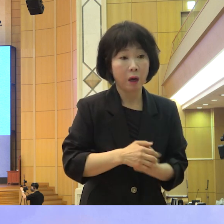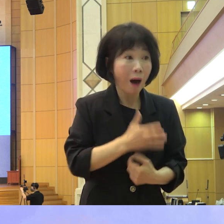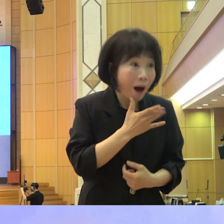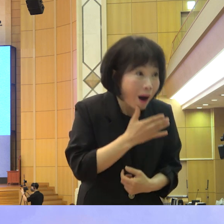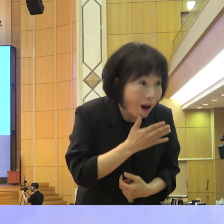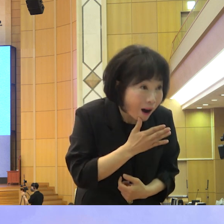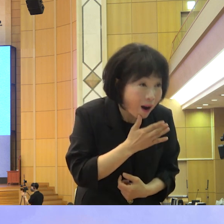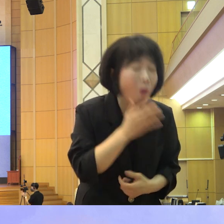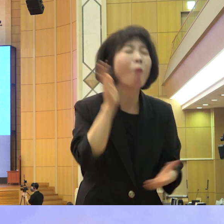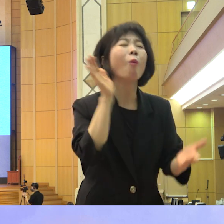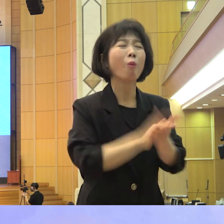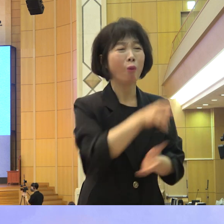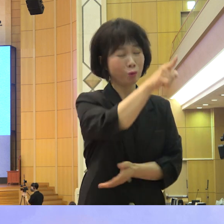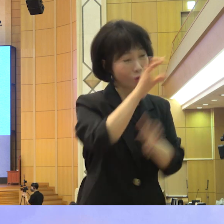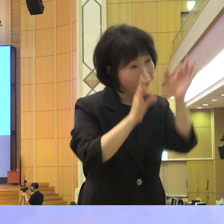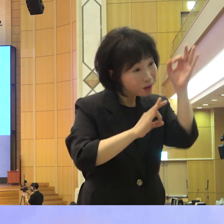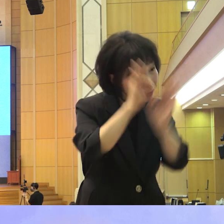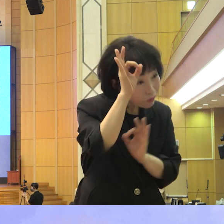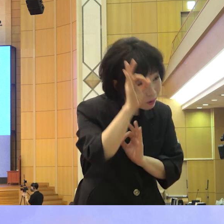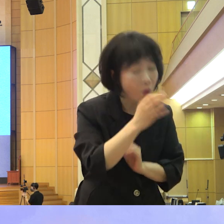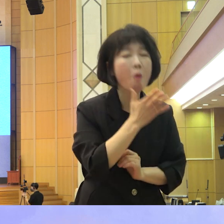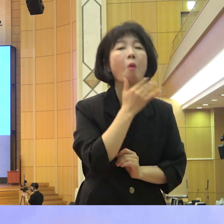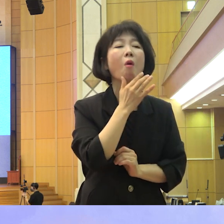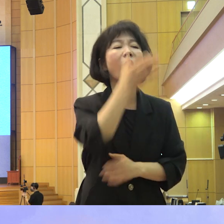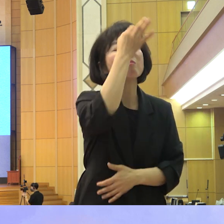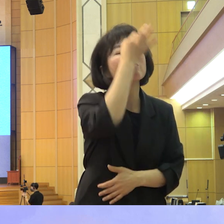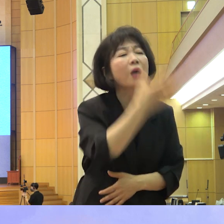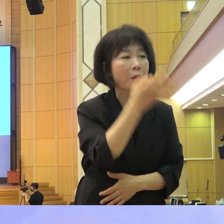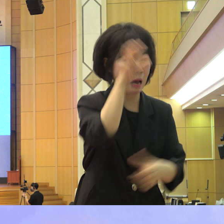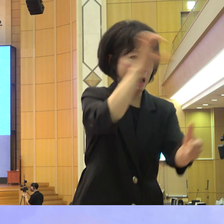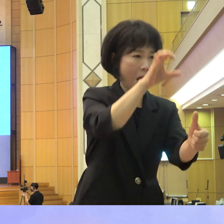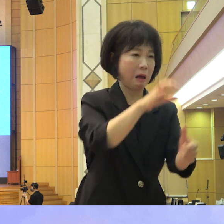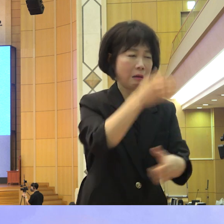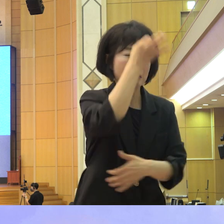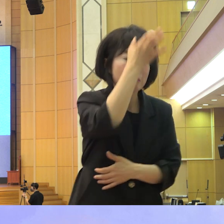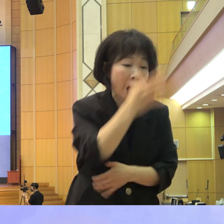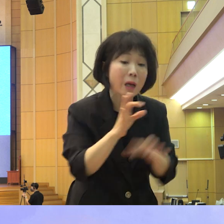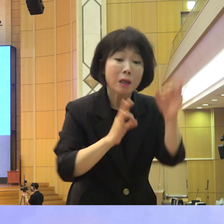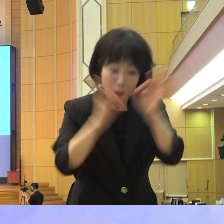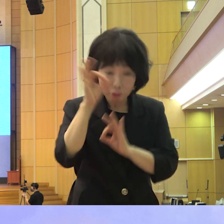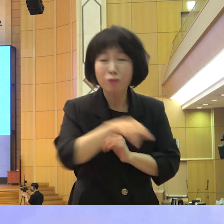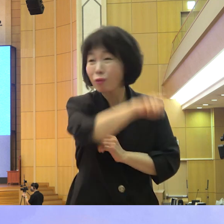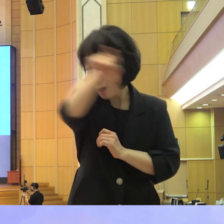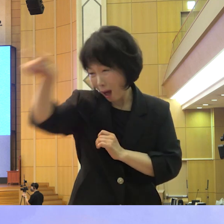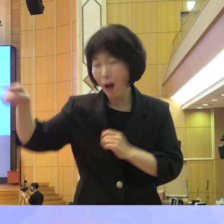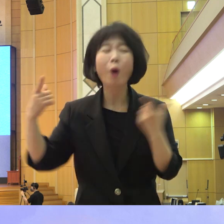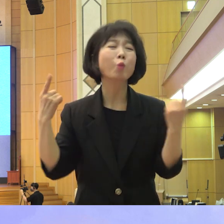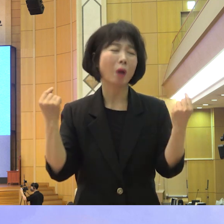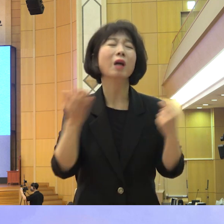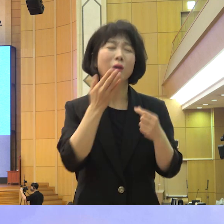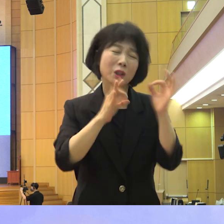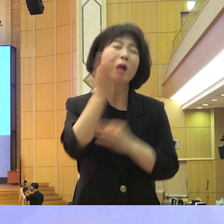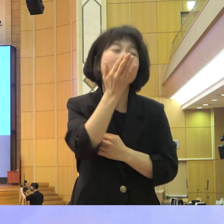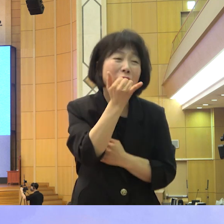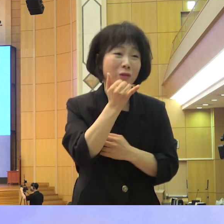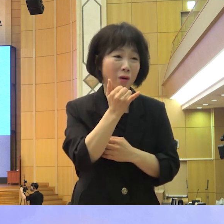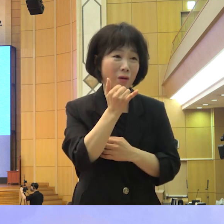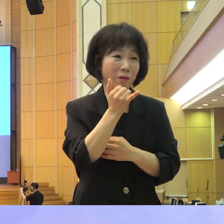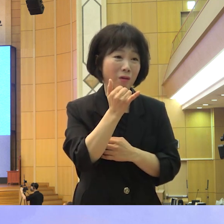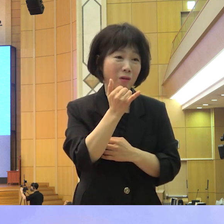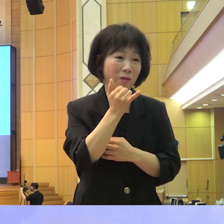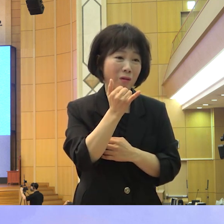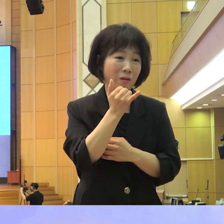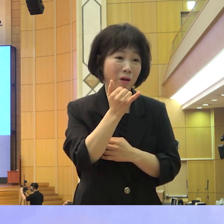아, 실수였구나. 엄마가 미안하네. 실수는 누구나 할 수 있단다.